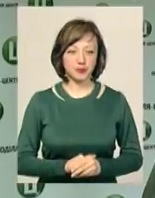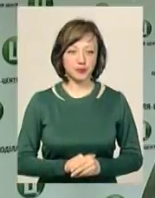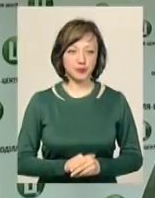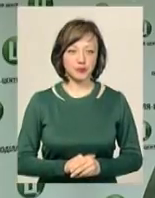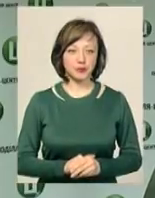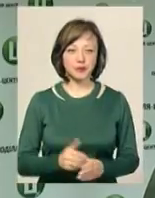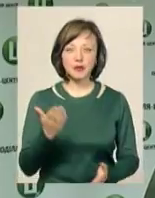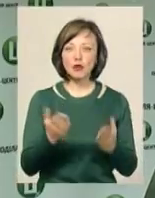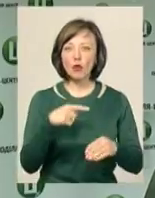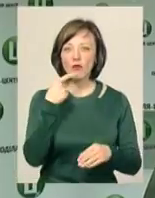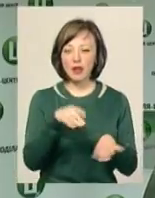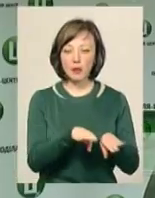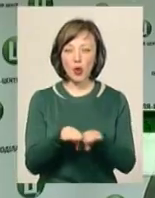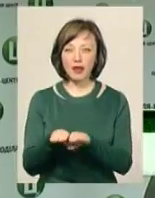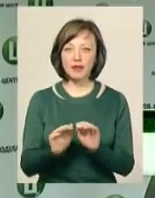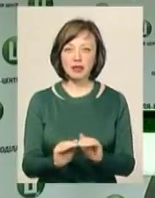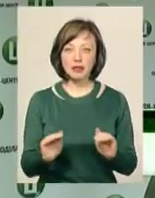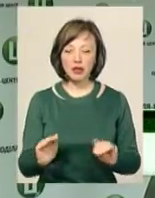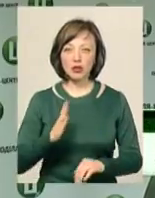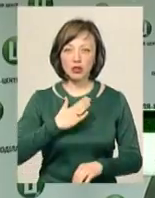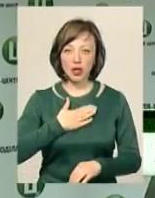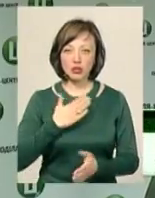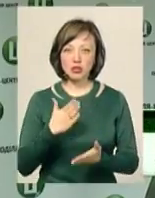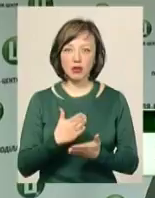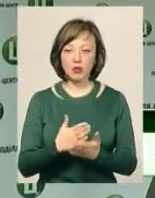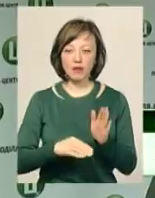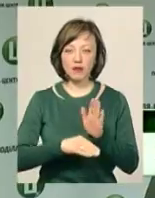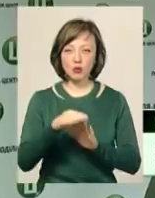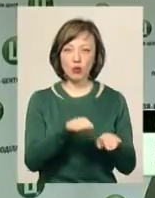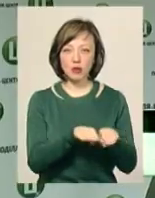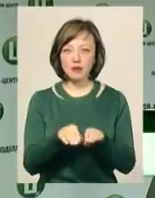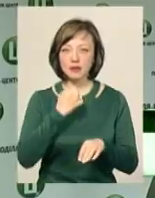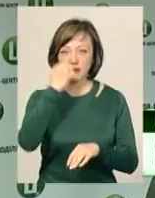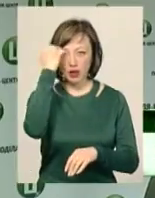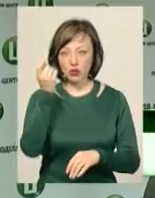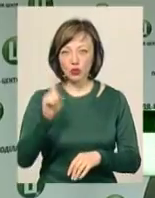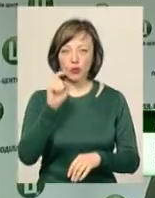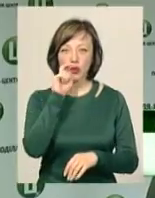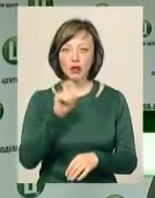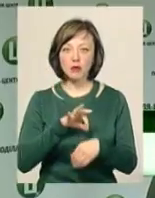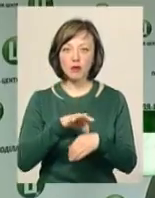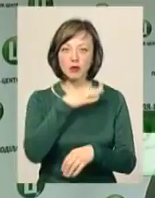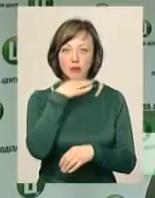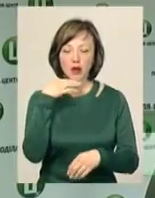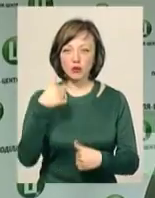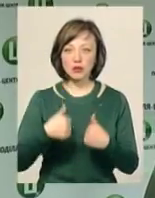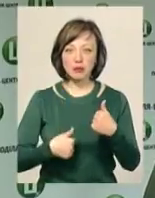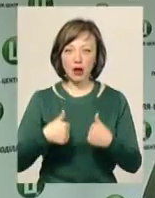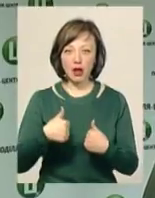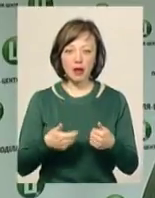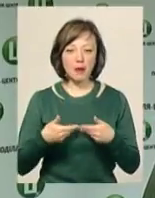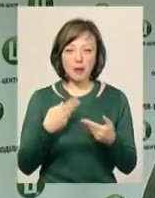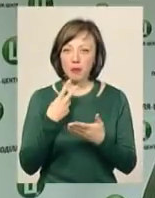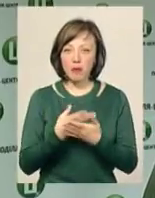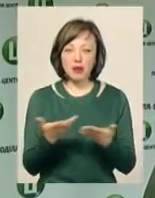Якщо говорити про рівень дітей, то наші знаходяться на високому рівні. Завдяки тому, що в нас в Україні проходить багато змагань, ми не